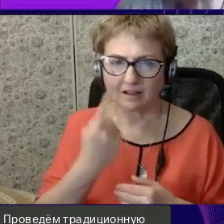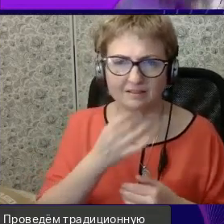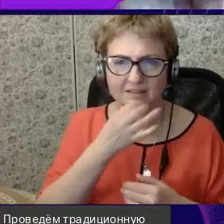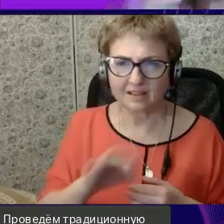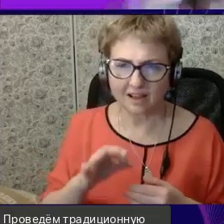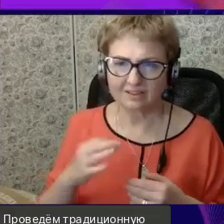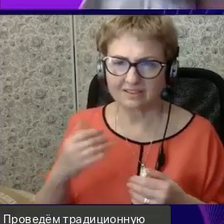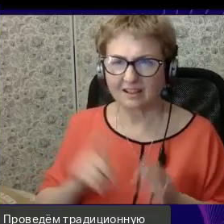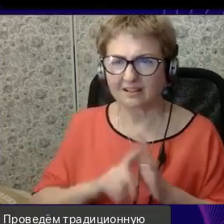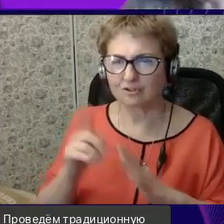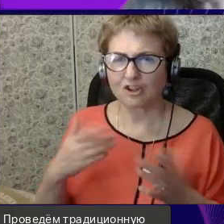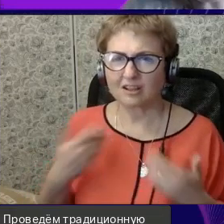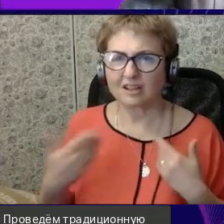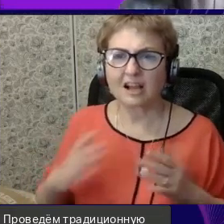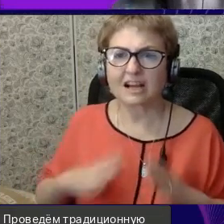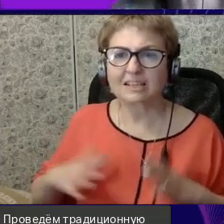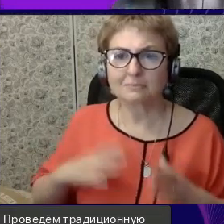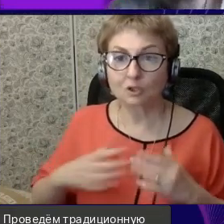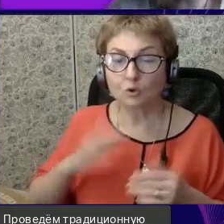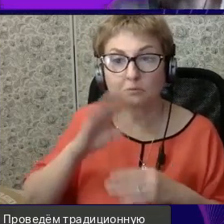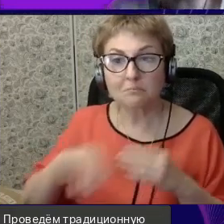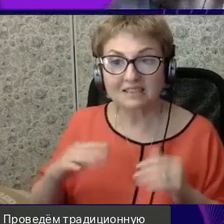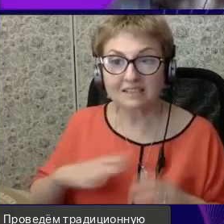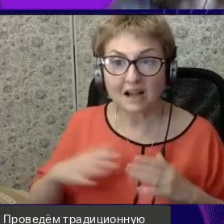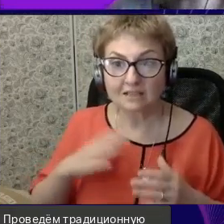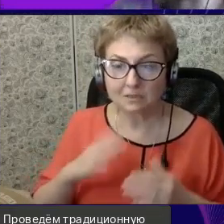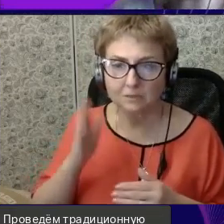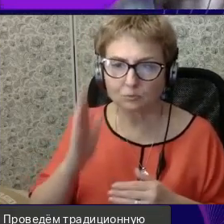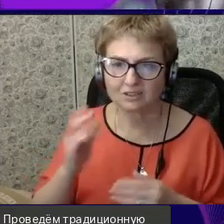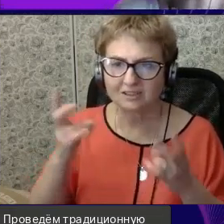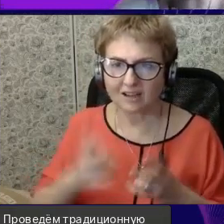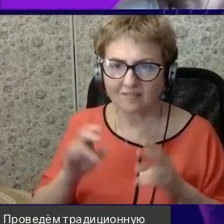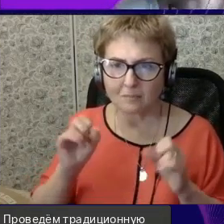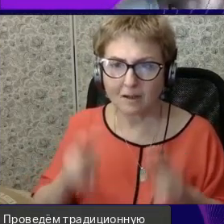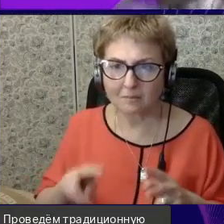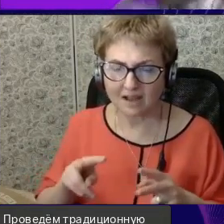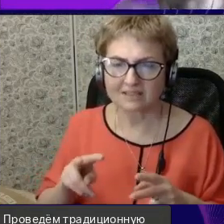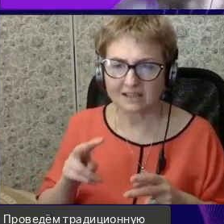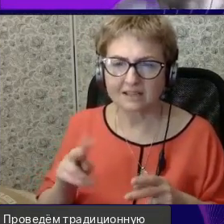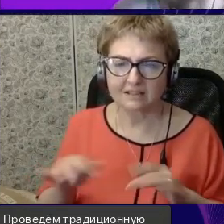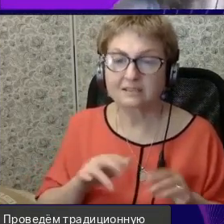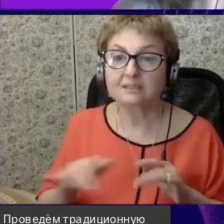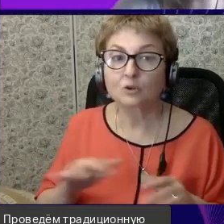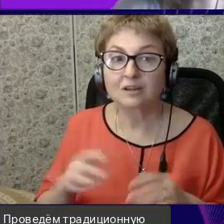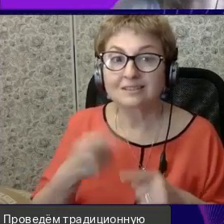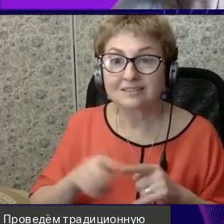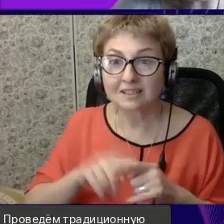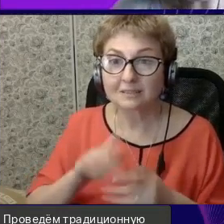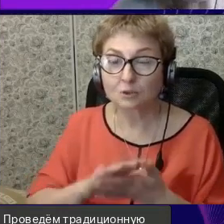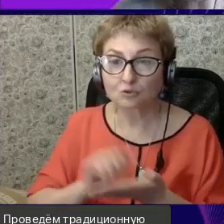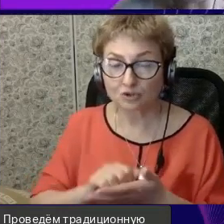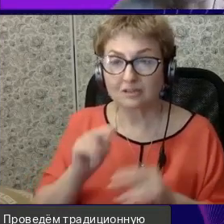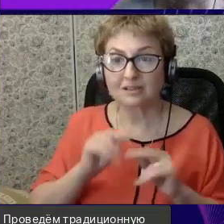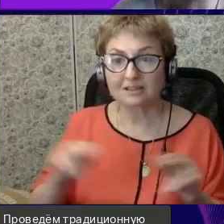есть человеку, допустим, но не нравится делать разминку. А без разминки, как бы мы понимаем, что это будет